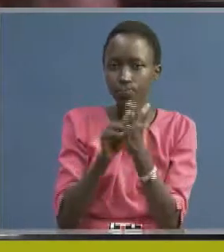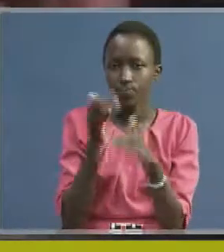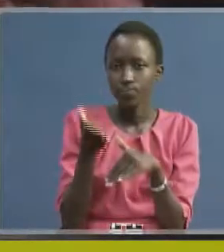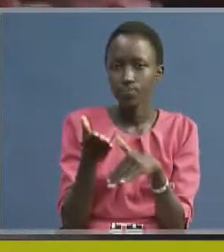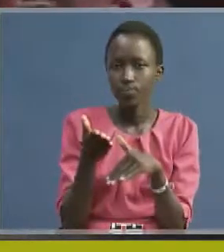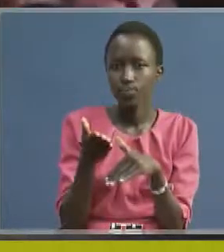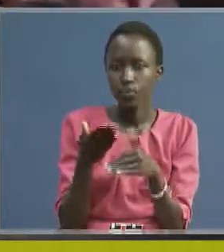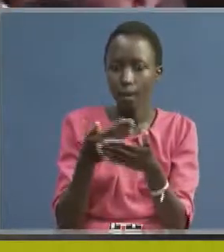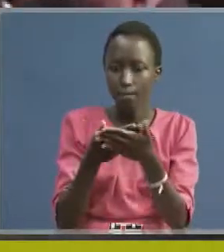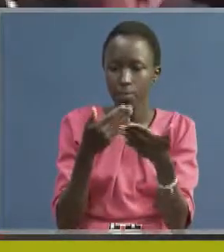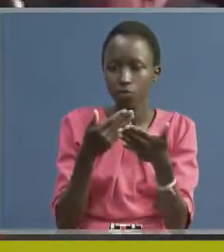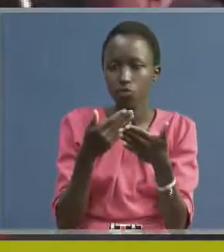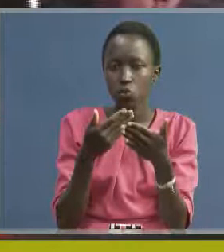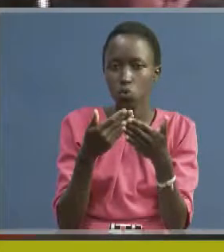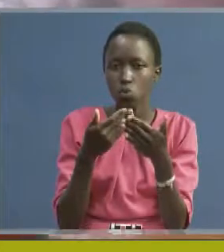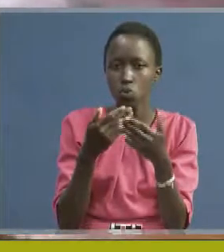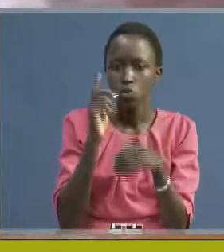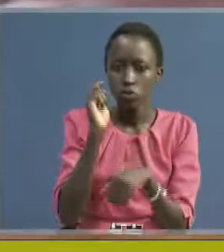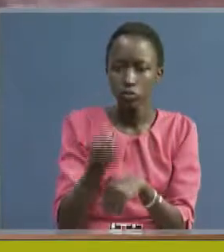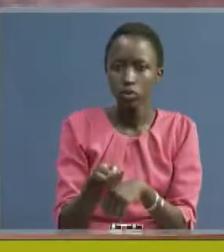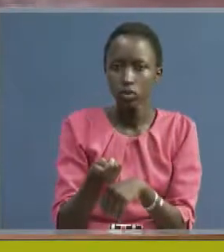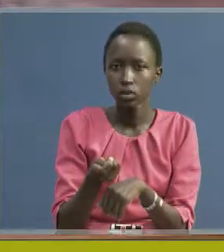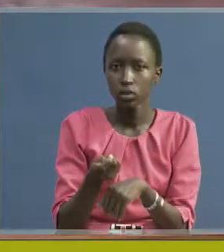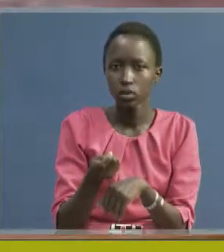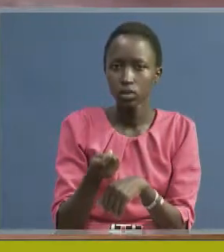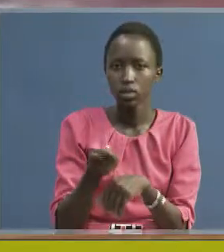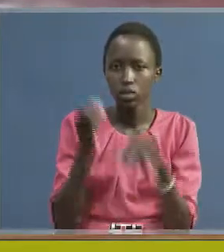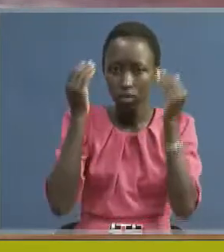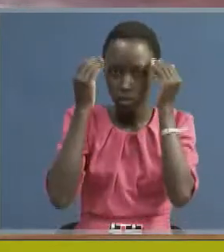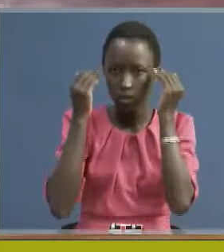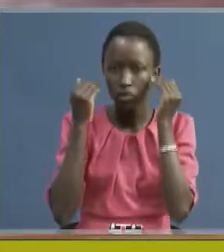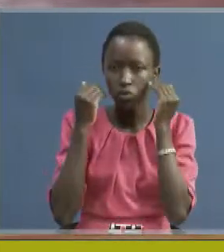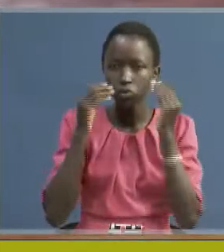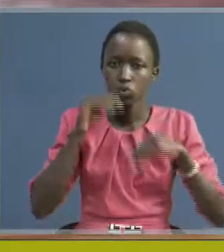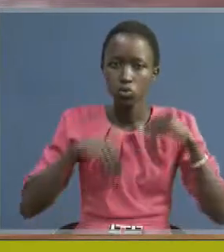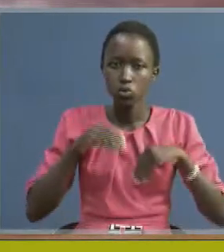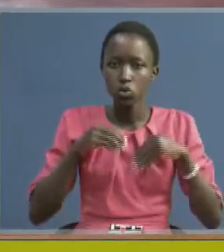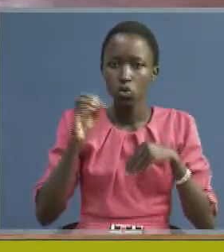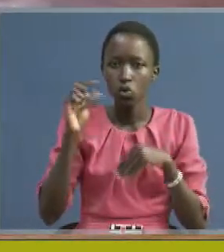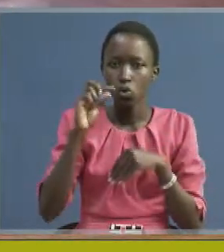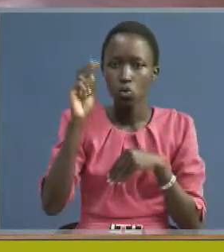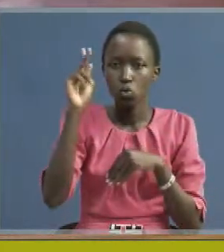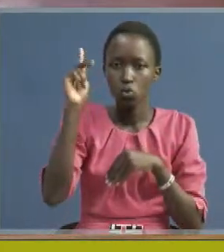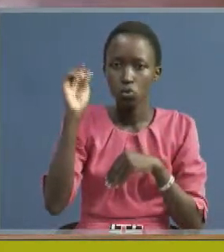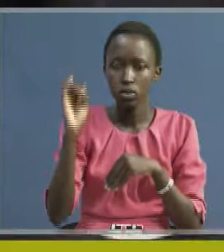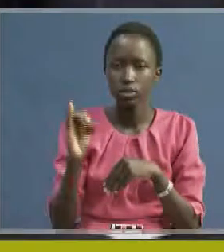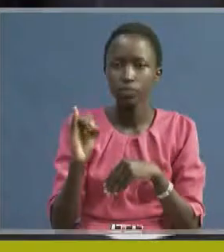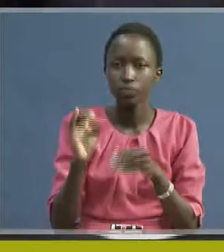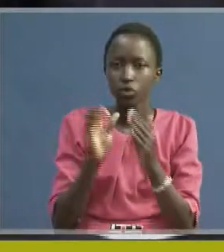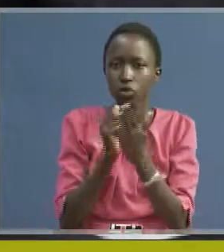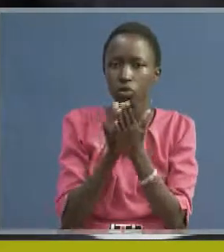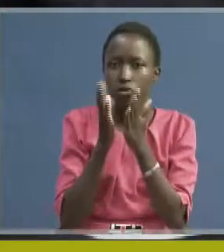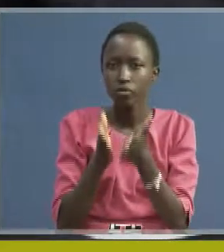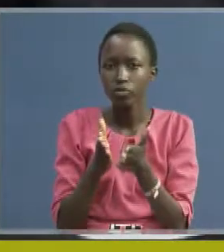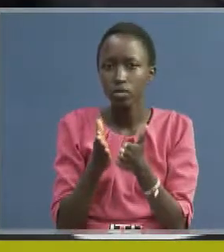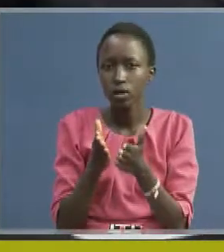ambaye alifikishwa mbele ya hakimu wa mahakama ya ufisadi Douglas Oguti pamoja na aliyekuwa afisa